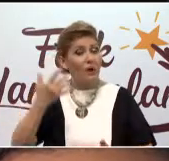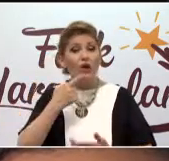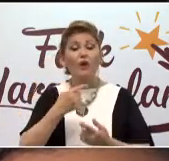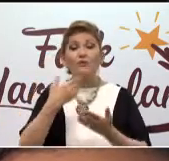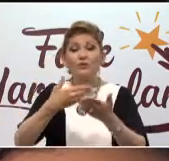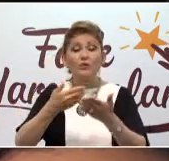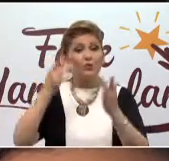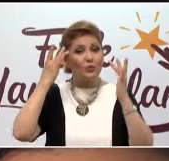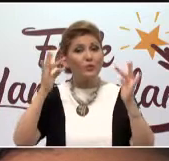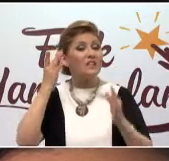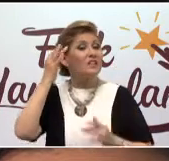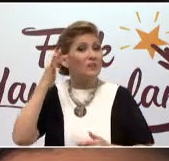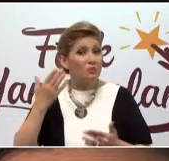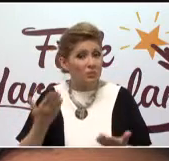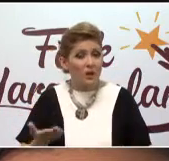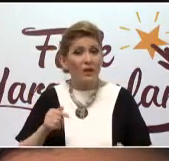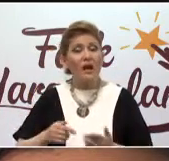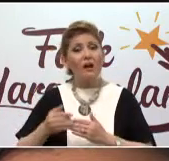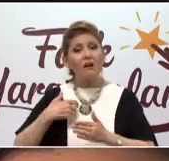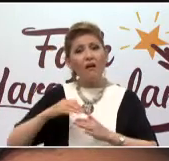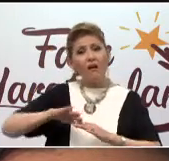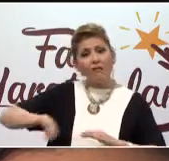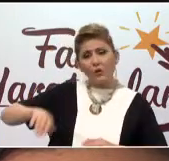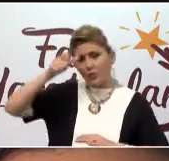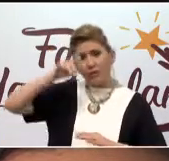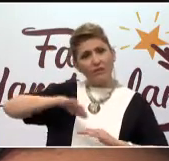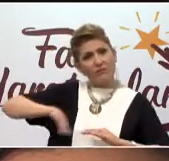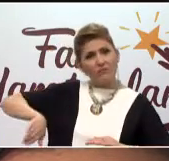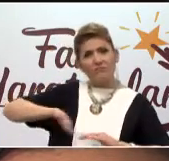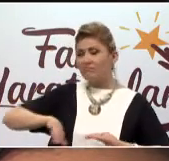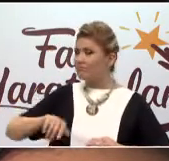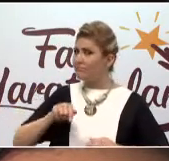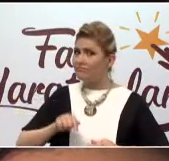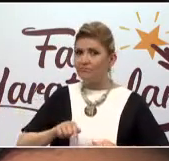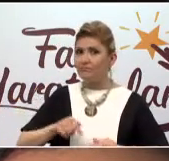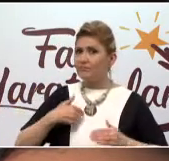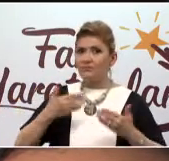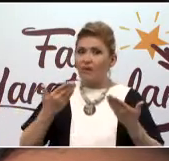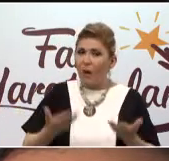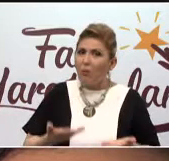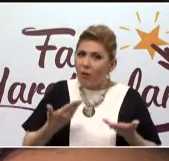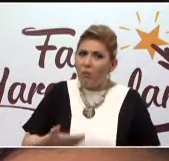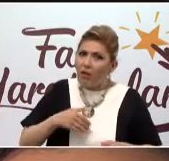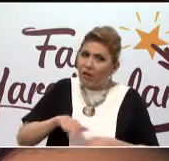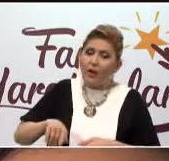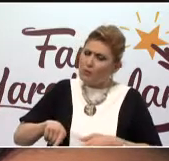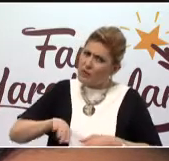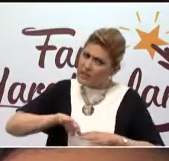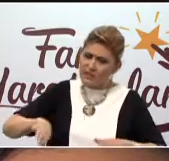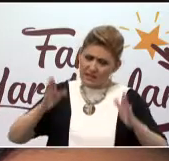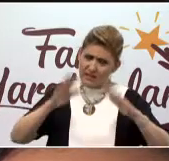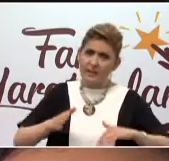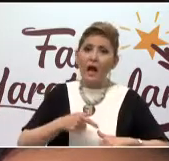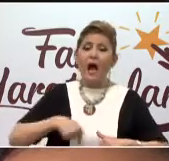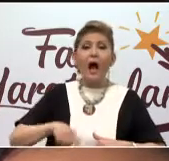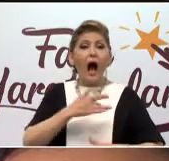kültürümüzü tanımıyoruz. Dolayısıyla ötekileştirilmiş olanı da doğrudan kabulleniyoruz. Bunu yıkmak için Anadolu Açık